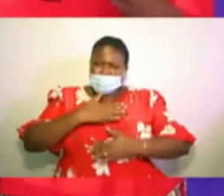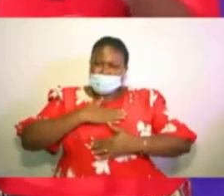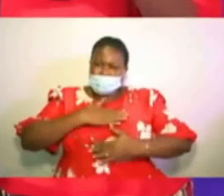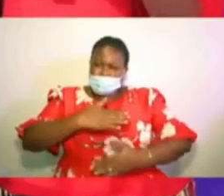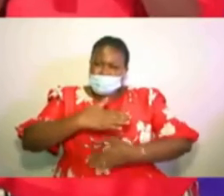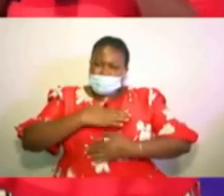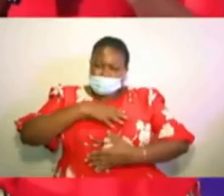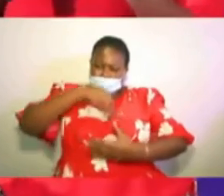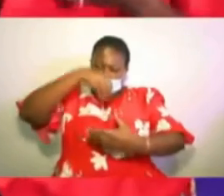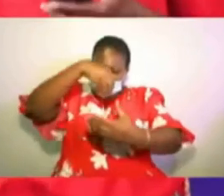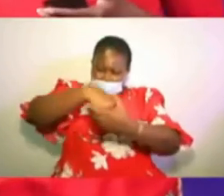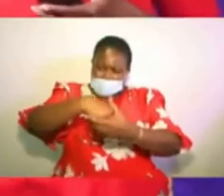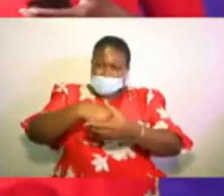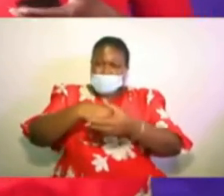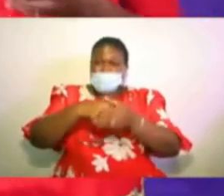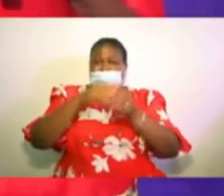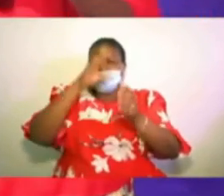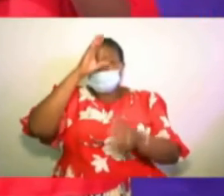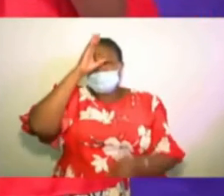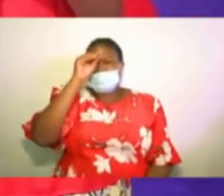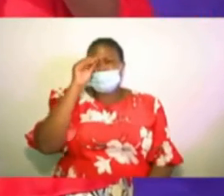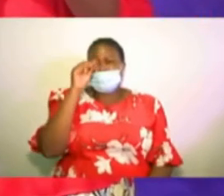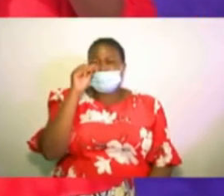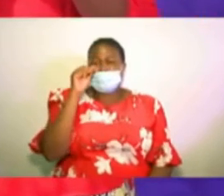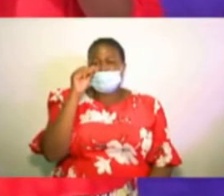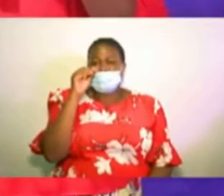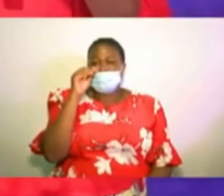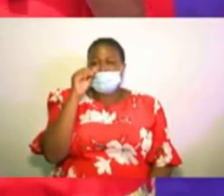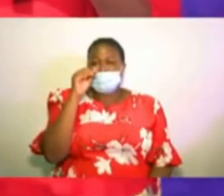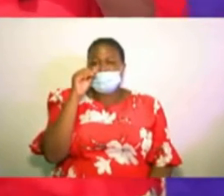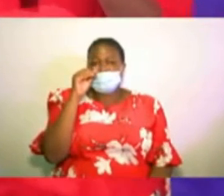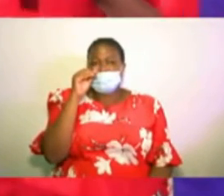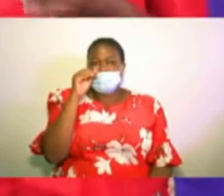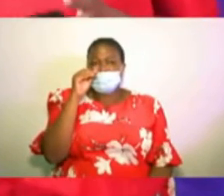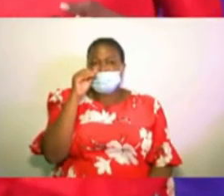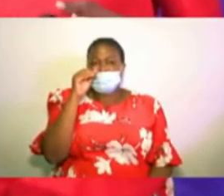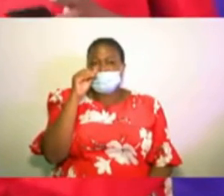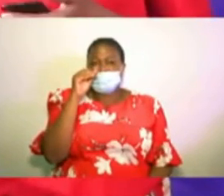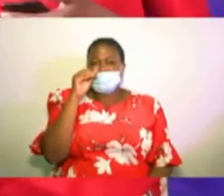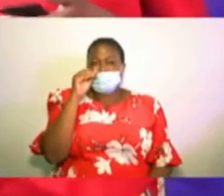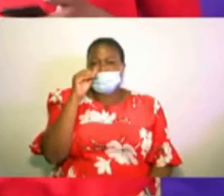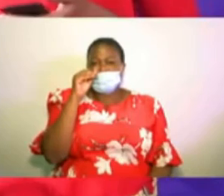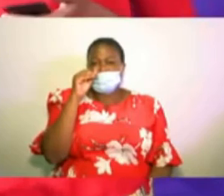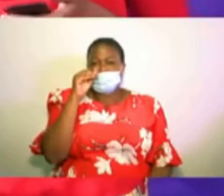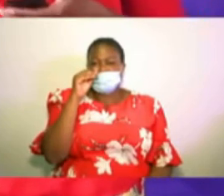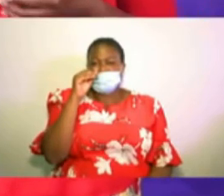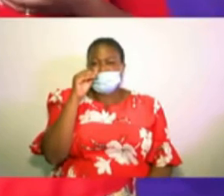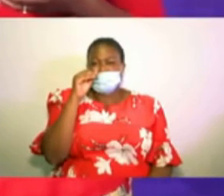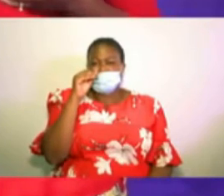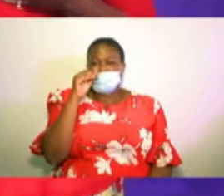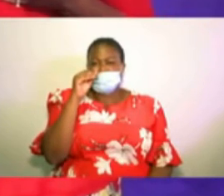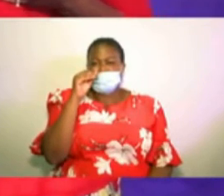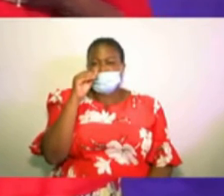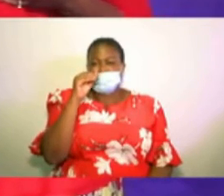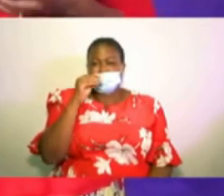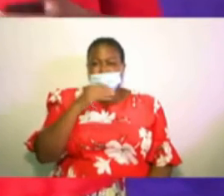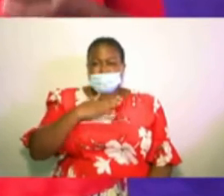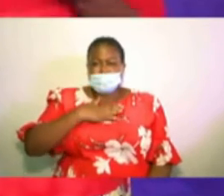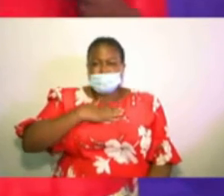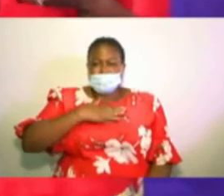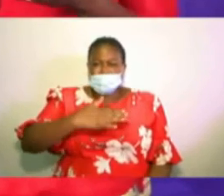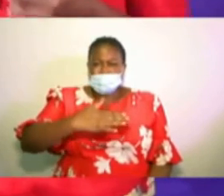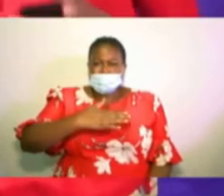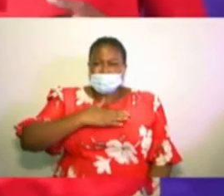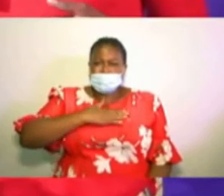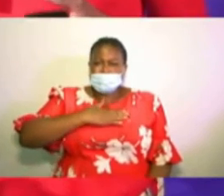souffla, Dieu souffla dans ses narines le souffle de la vie. That breath of